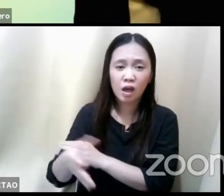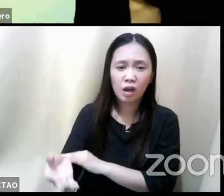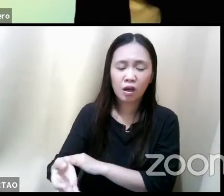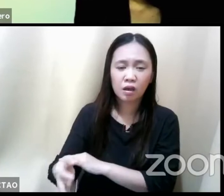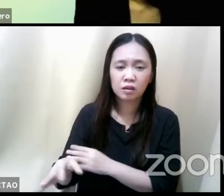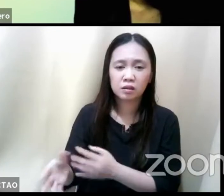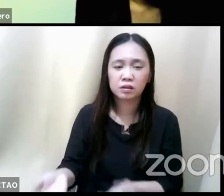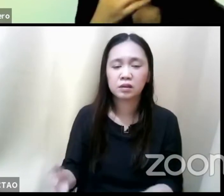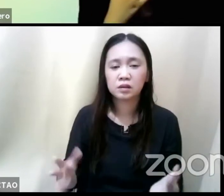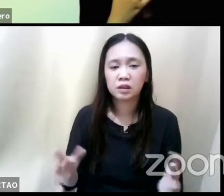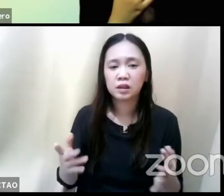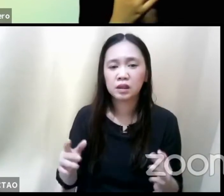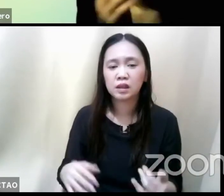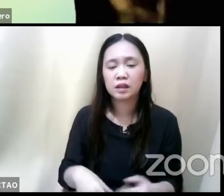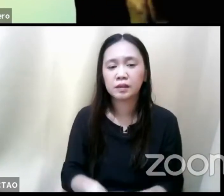I forgot the term